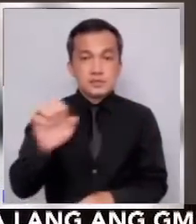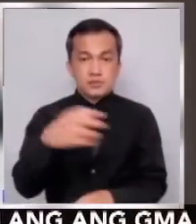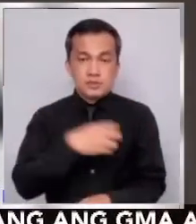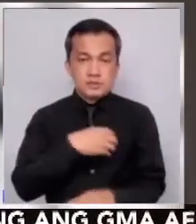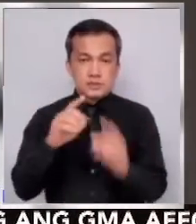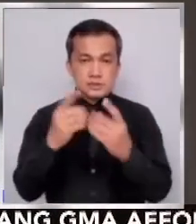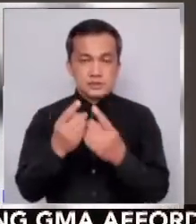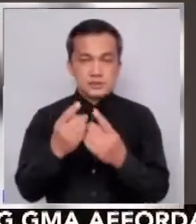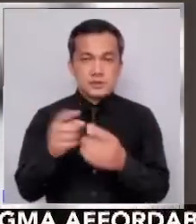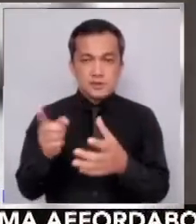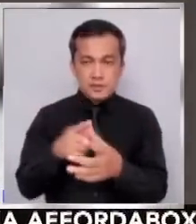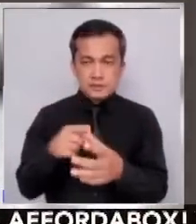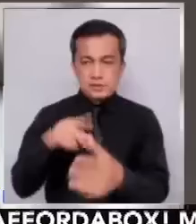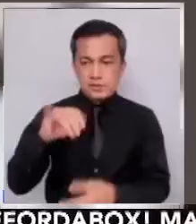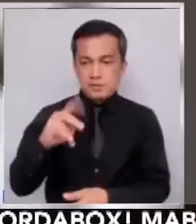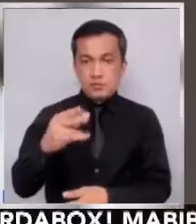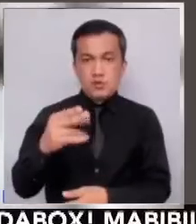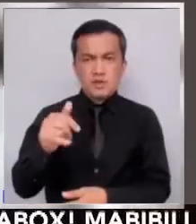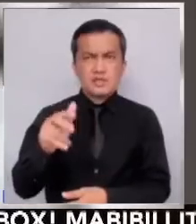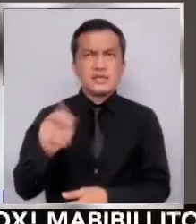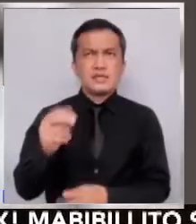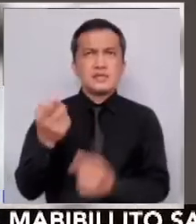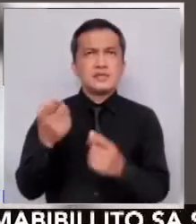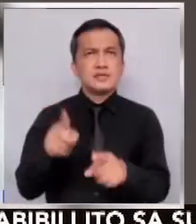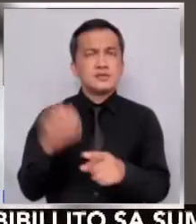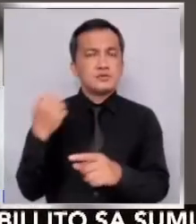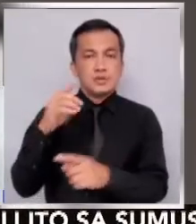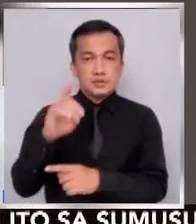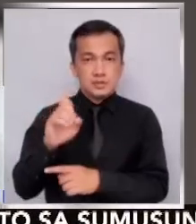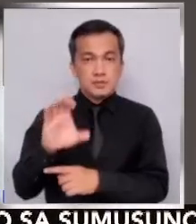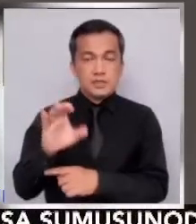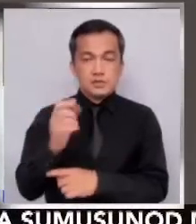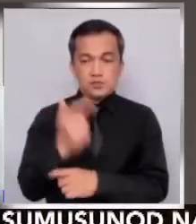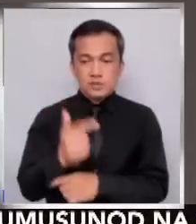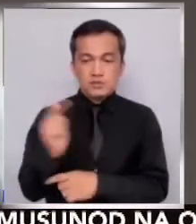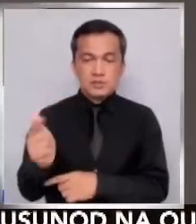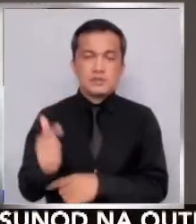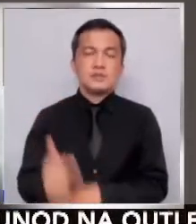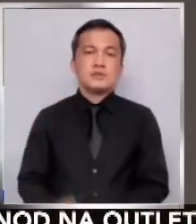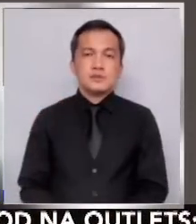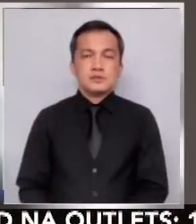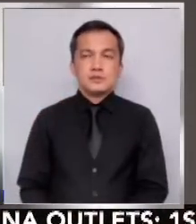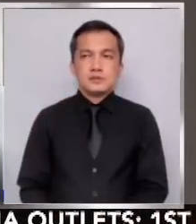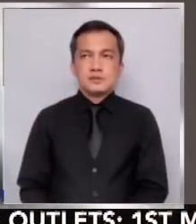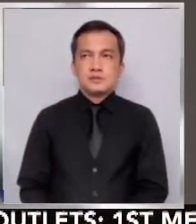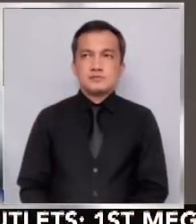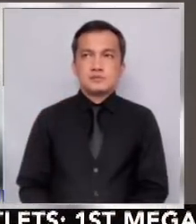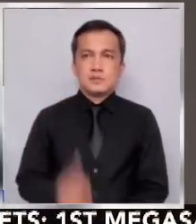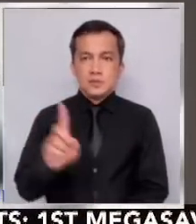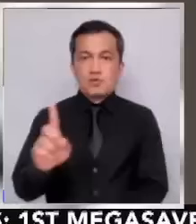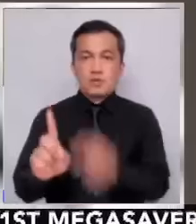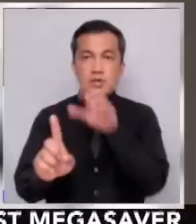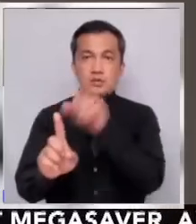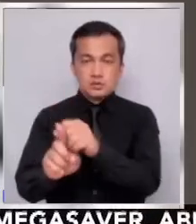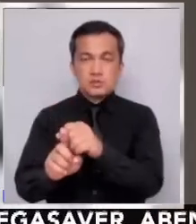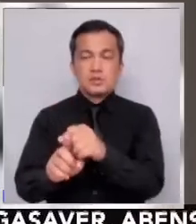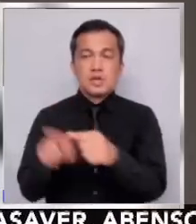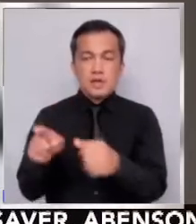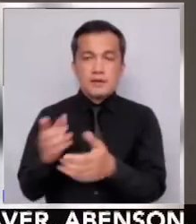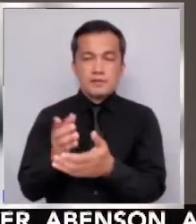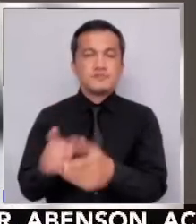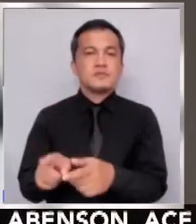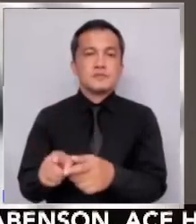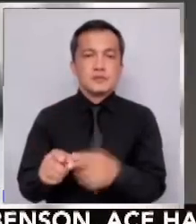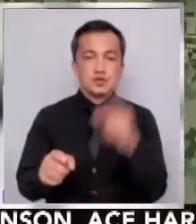barangay Pinagbukatan noong pang Disyembre 2020. Ikaw inaaresto namin na sa kasong rape. Ang gawin may karapatang maninimik. Inginuso siya ng